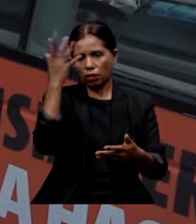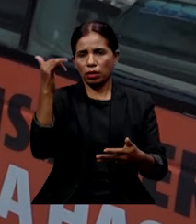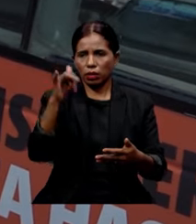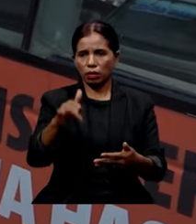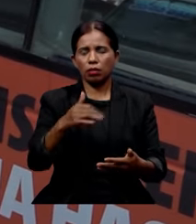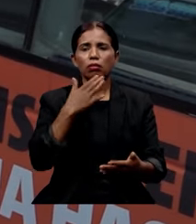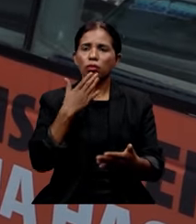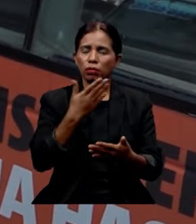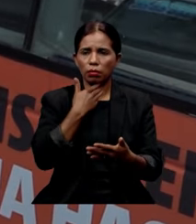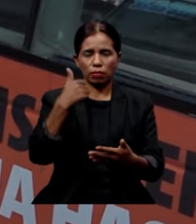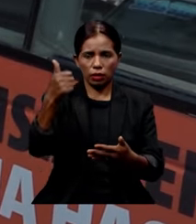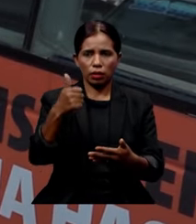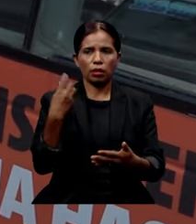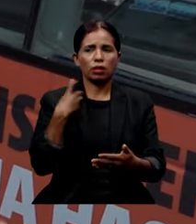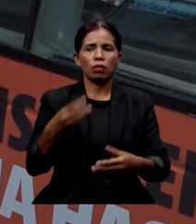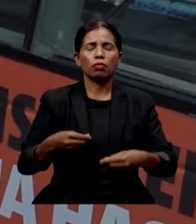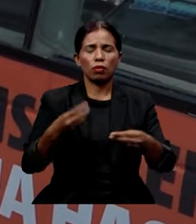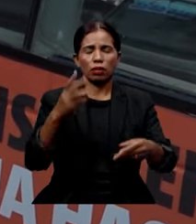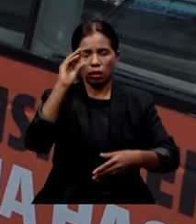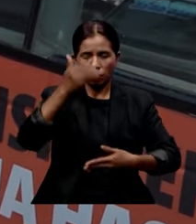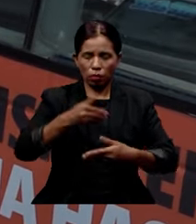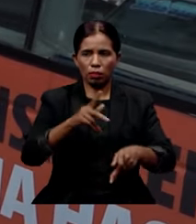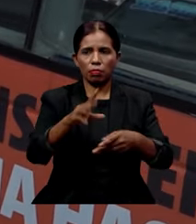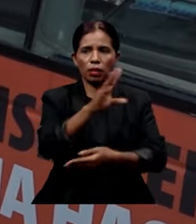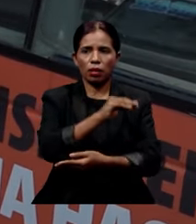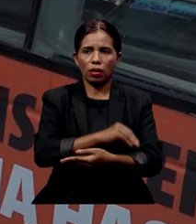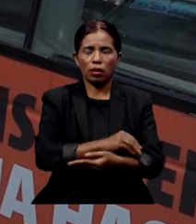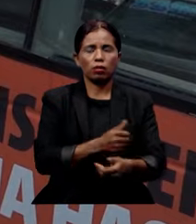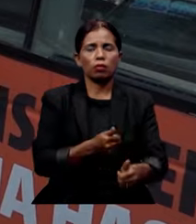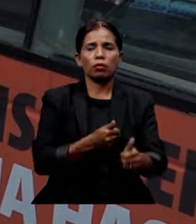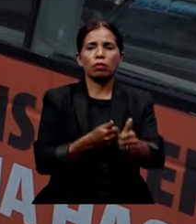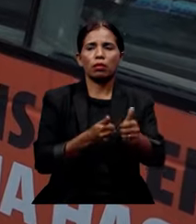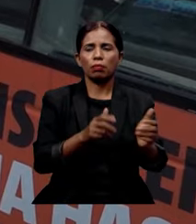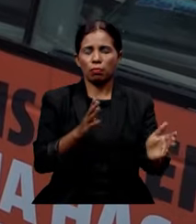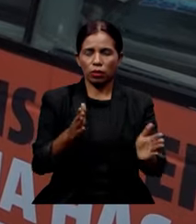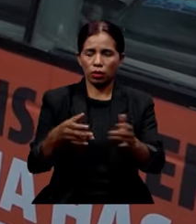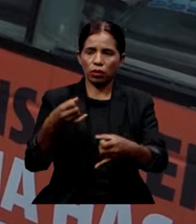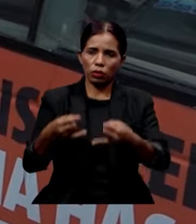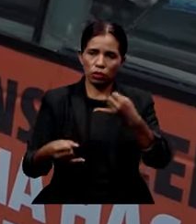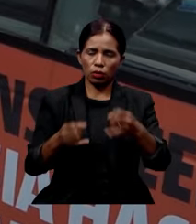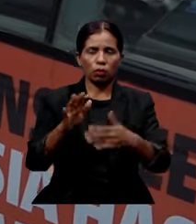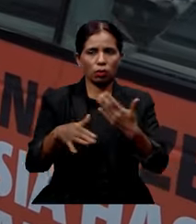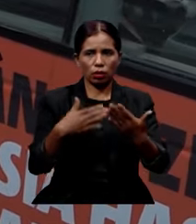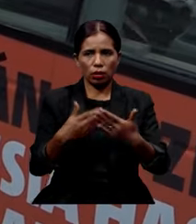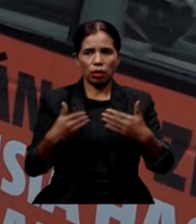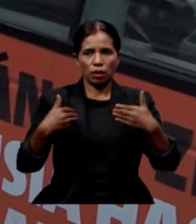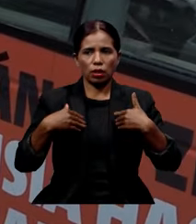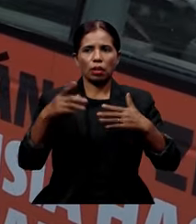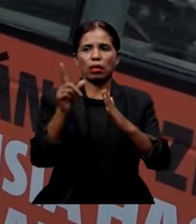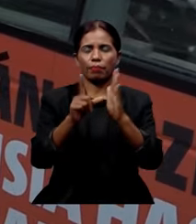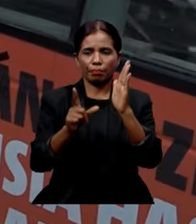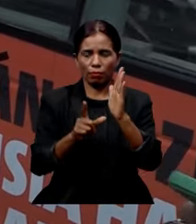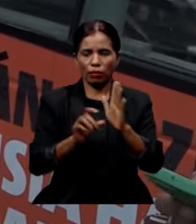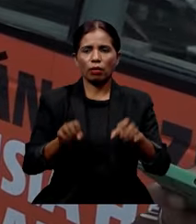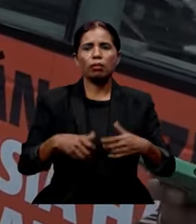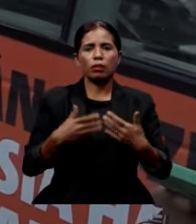dia kliu ita atu fo ita nuan ba ma kiak ne lis proses judiciario lis proses justisa par boto toto ne ia legal ne ne para